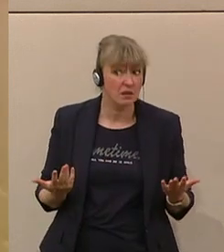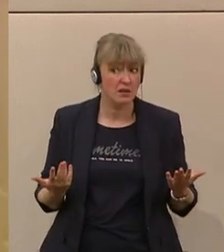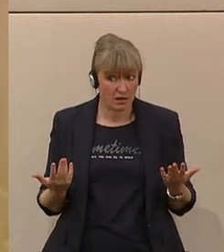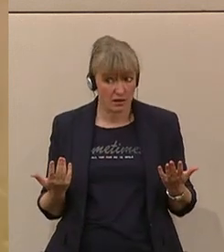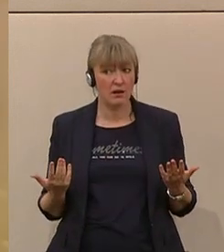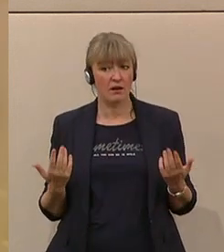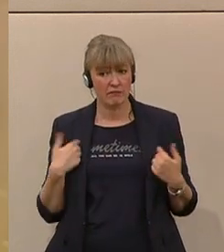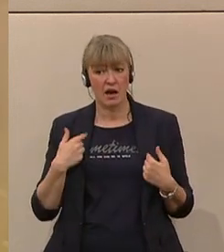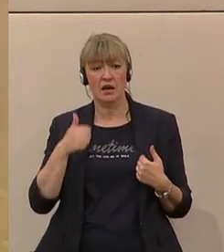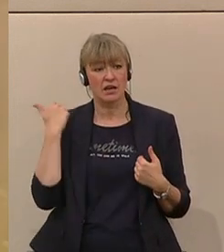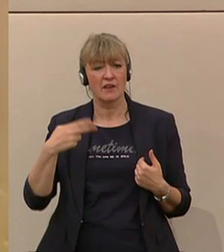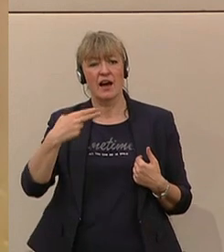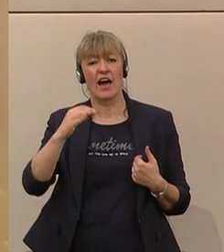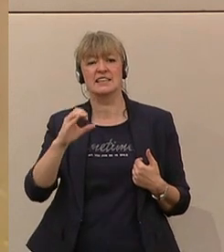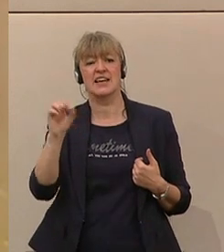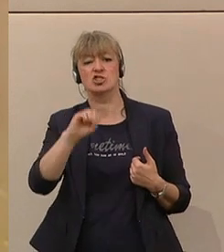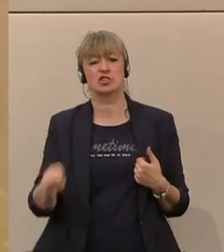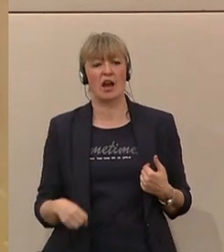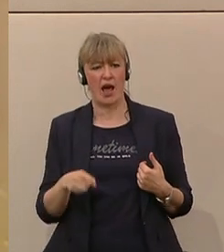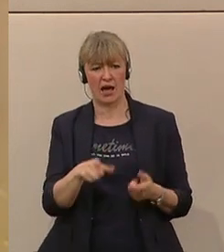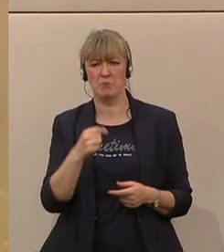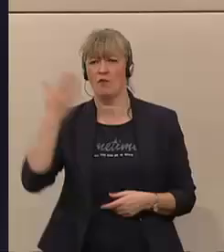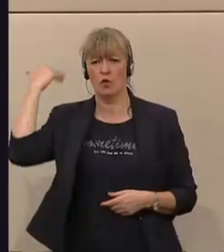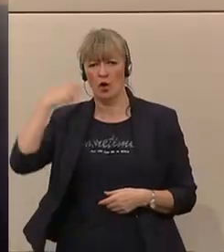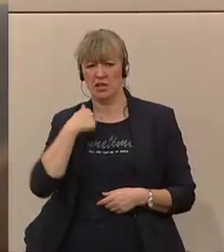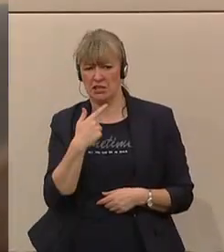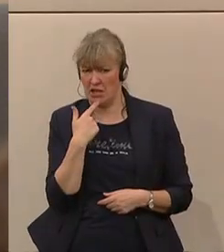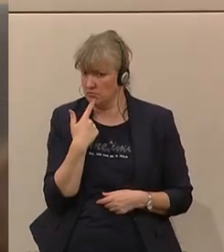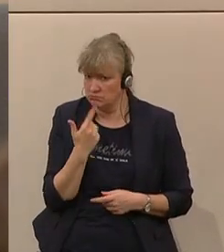geheißen von HC Strache, asozial,